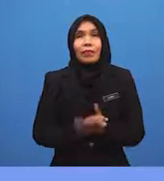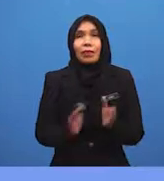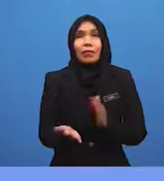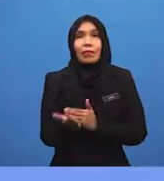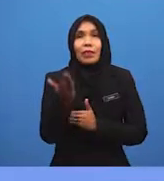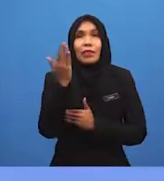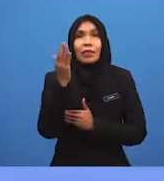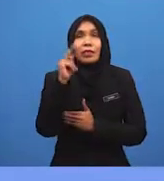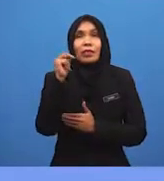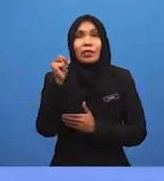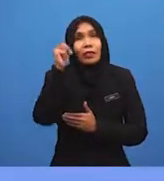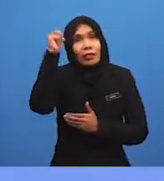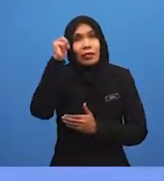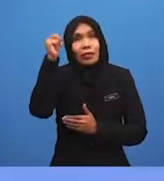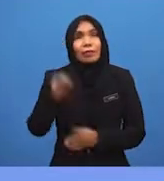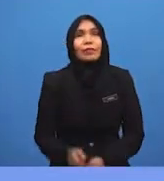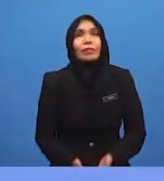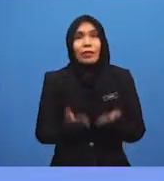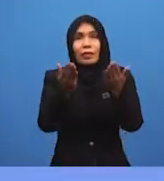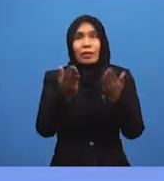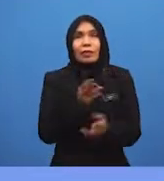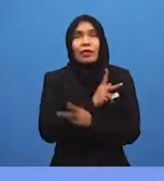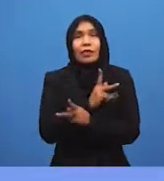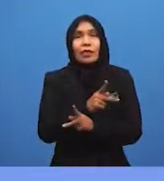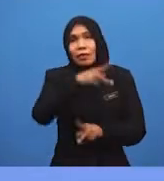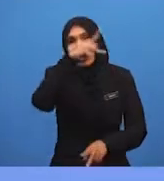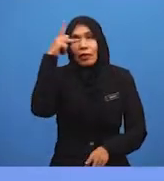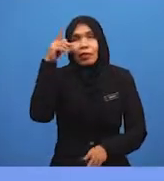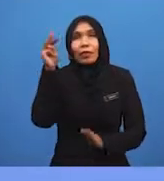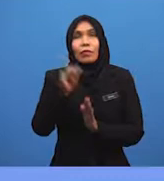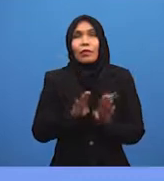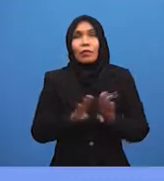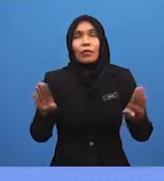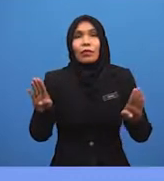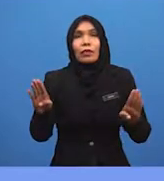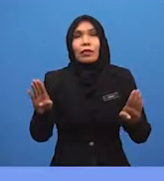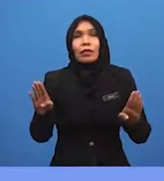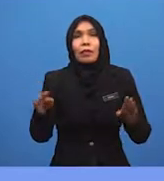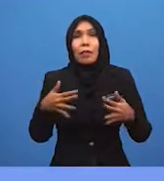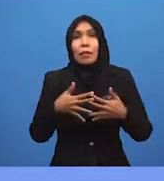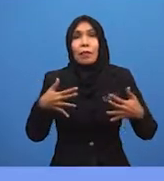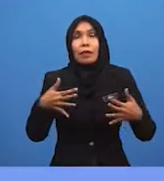Encik. Terima kasih kerana membukakan pintu pagar. Sama-sama, Sasi.